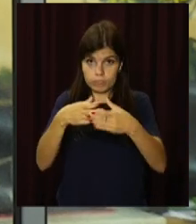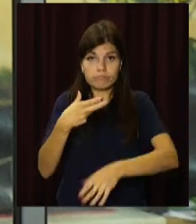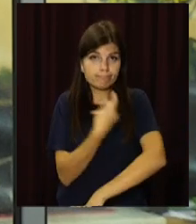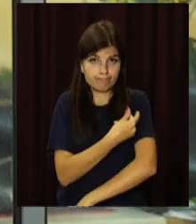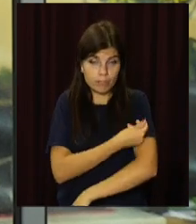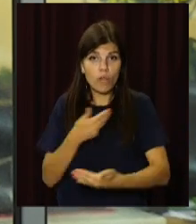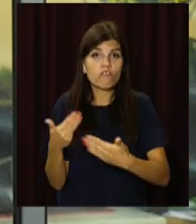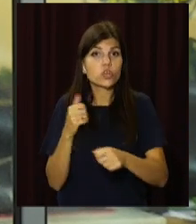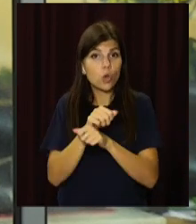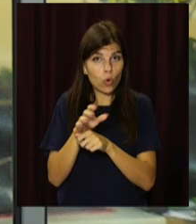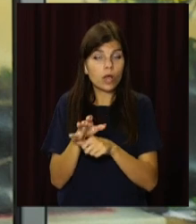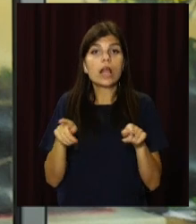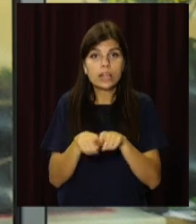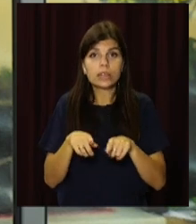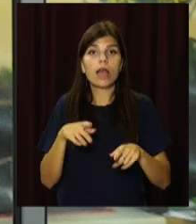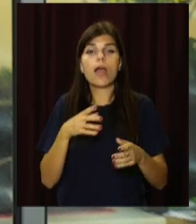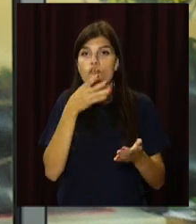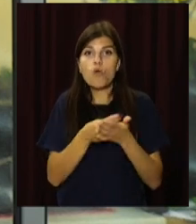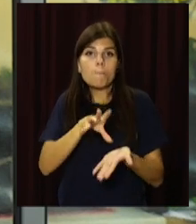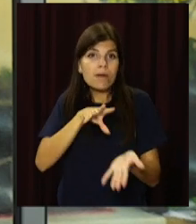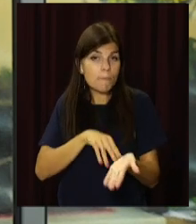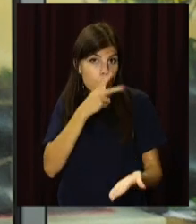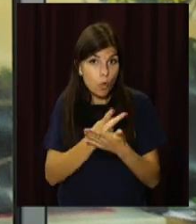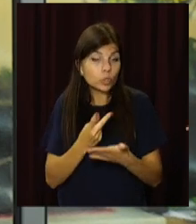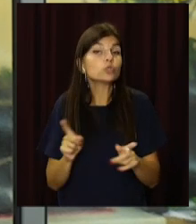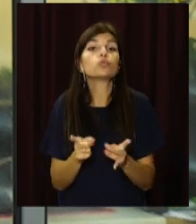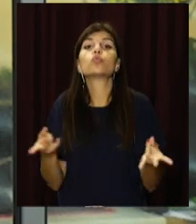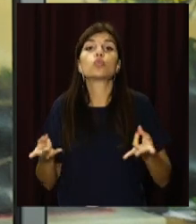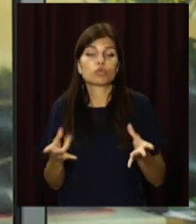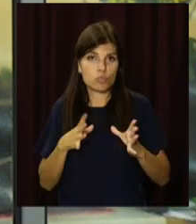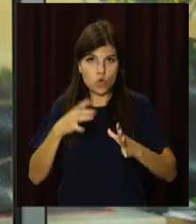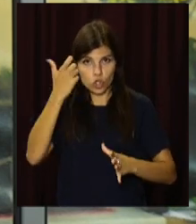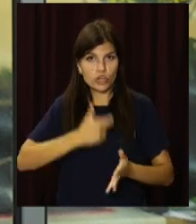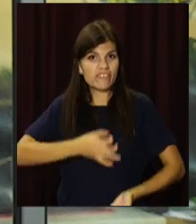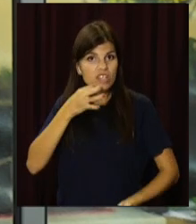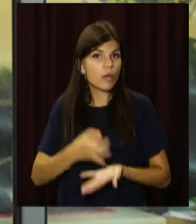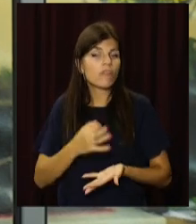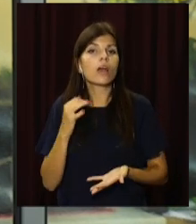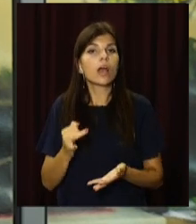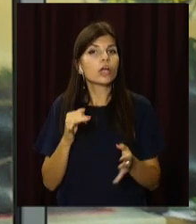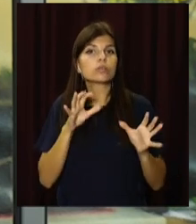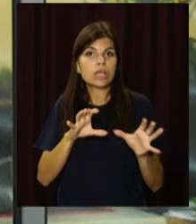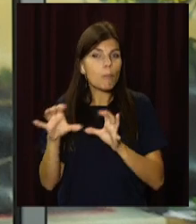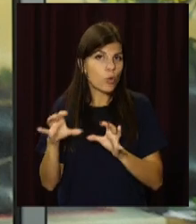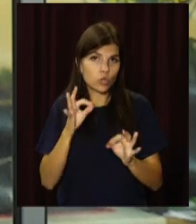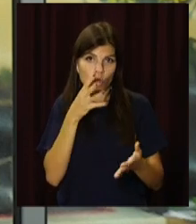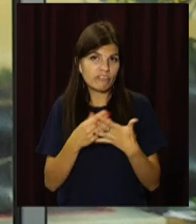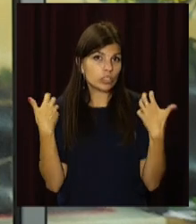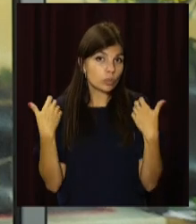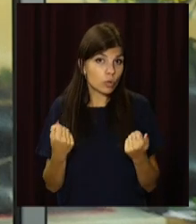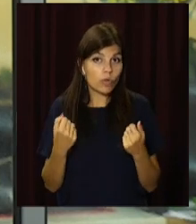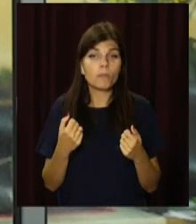коронавірусу. Так, власним прикладом демонструють, що потрібно бути відповідальним та турбуватися про здоров'я – своє